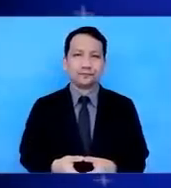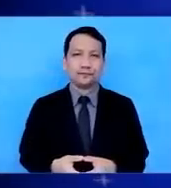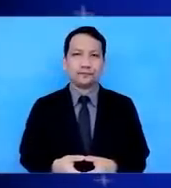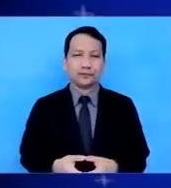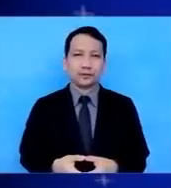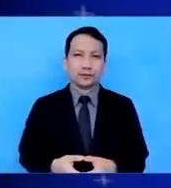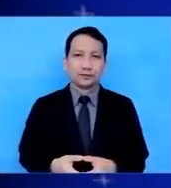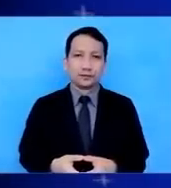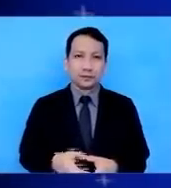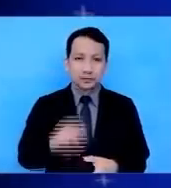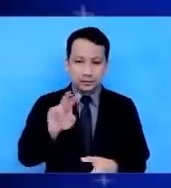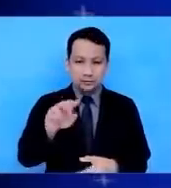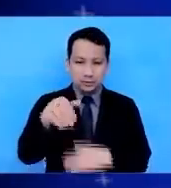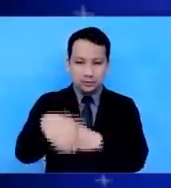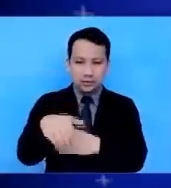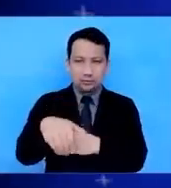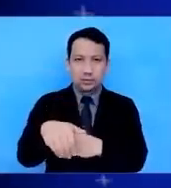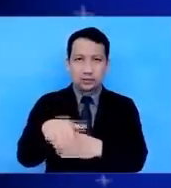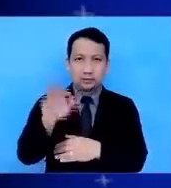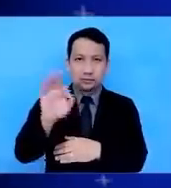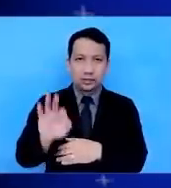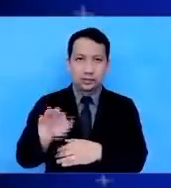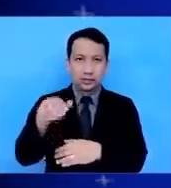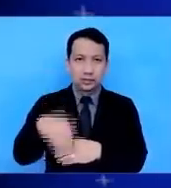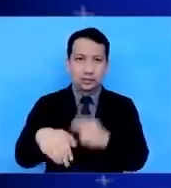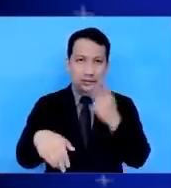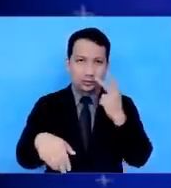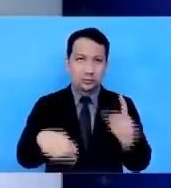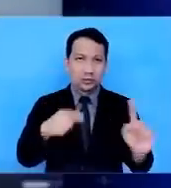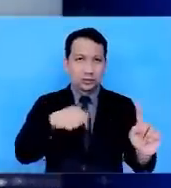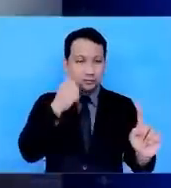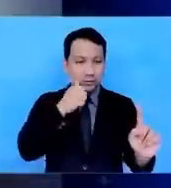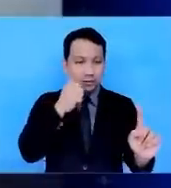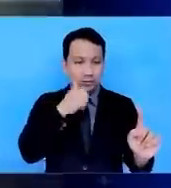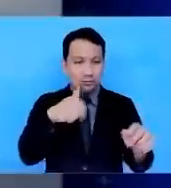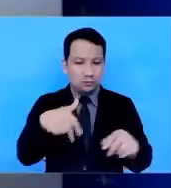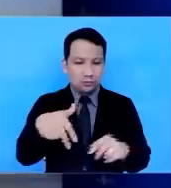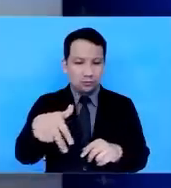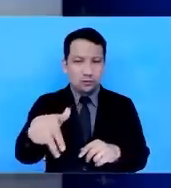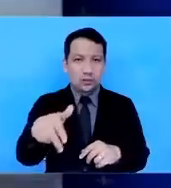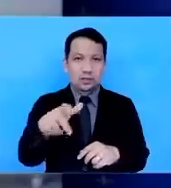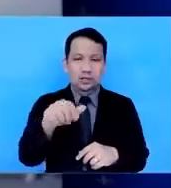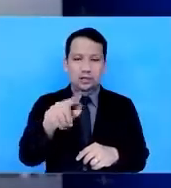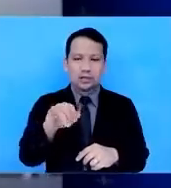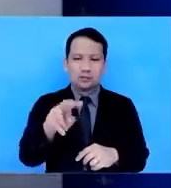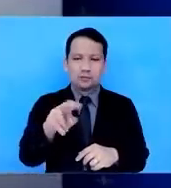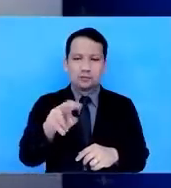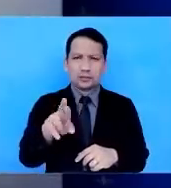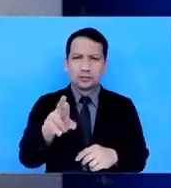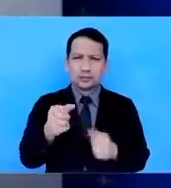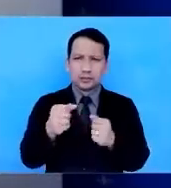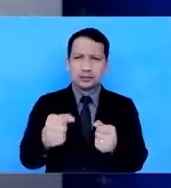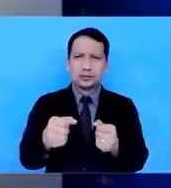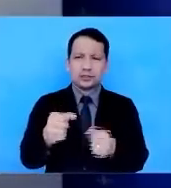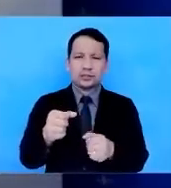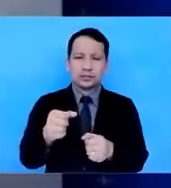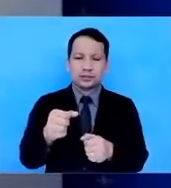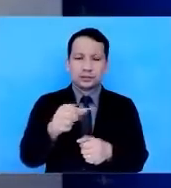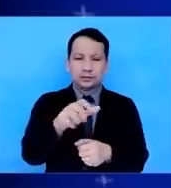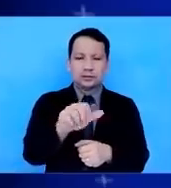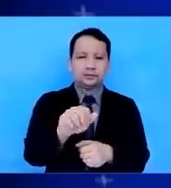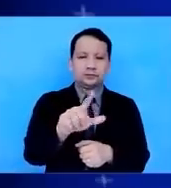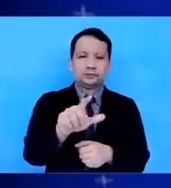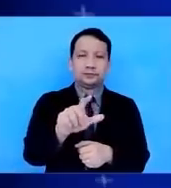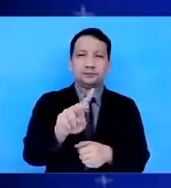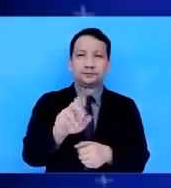Pasado alas 7 ng gabi nitong Biyernes, makikita ang isang babaeng naglalakad sa Alvarez Street sa Santa Cruz, Maynila habang abala sa